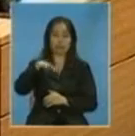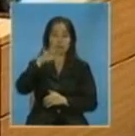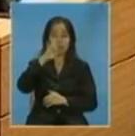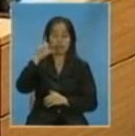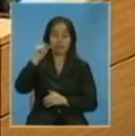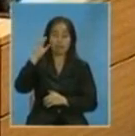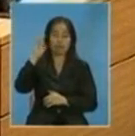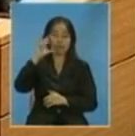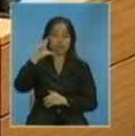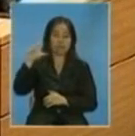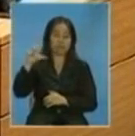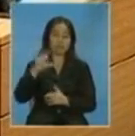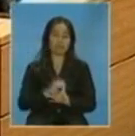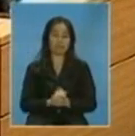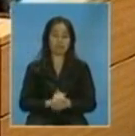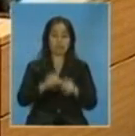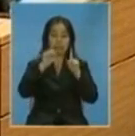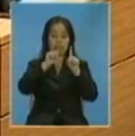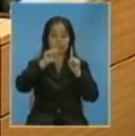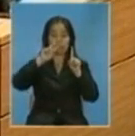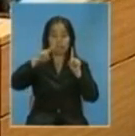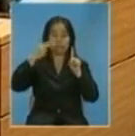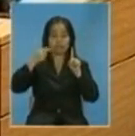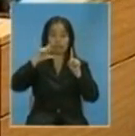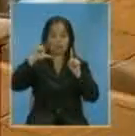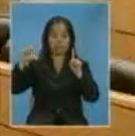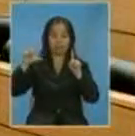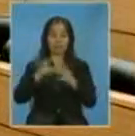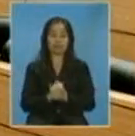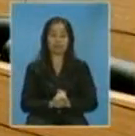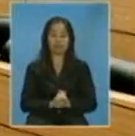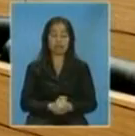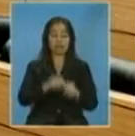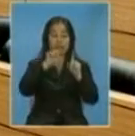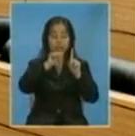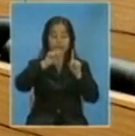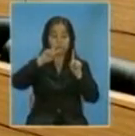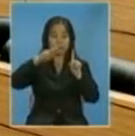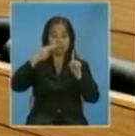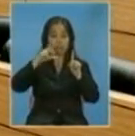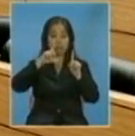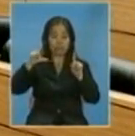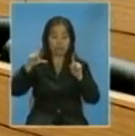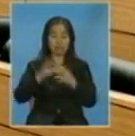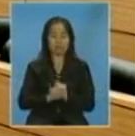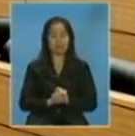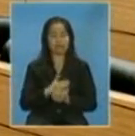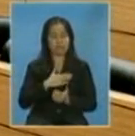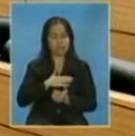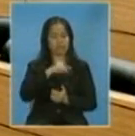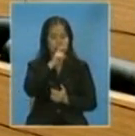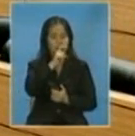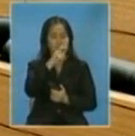124,327 ล้าน 120,000 ล้านครับพอ 120,000 ล้านดูจริงๆผมก็สักถามท่านรัฐมนตรีไปแล้วครับว่า